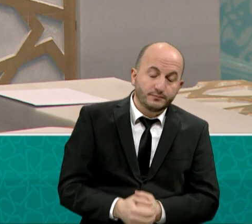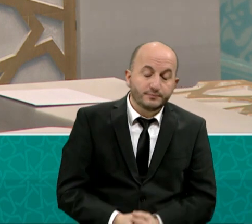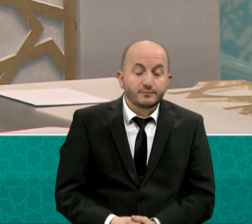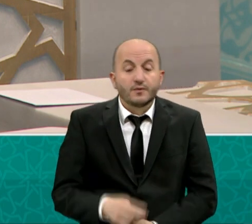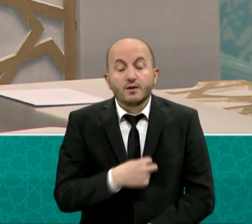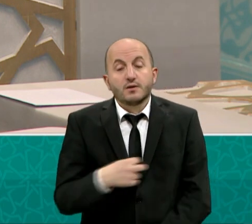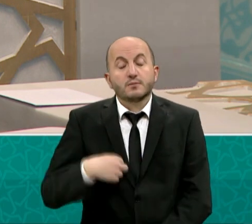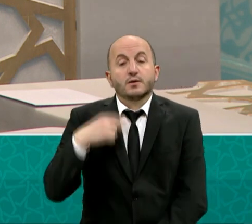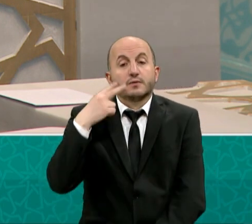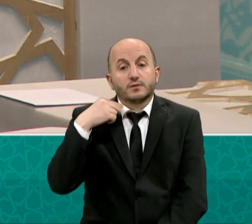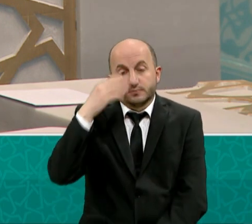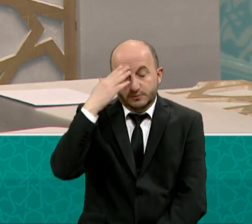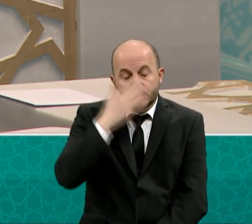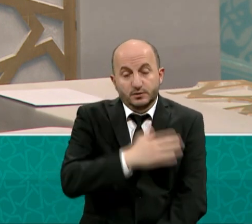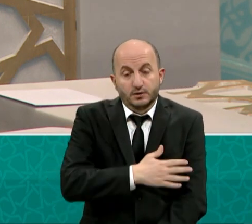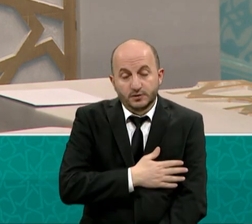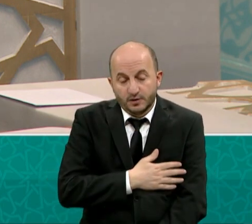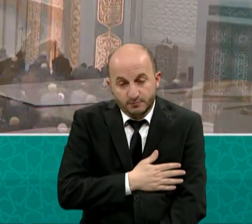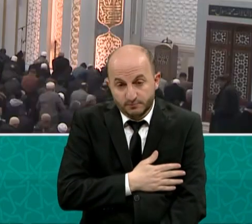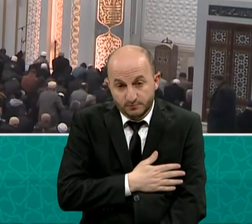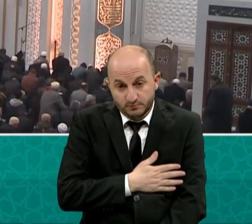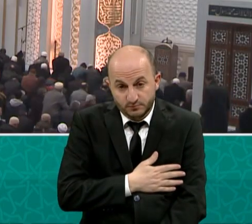Efendimiz Aleyhisselatü Vesselam,